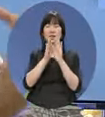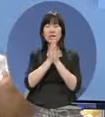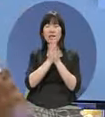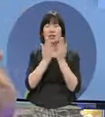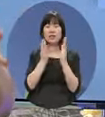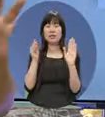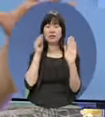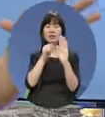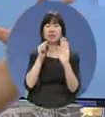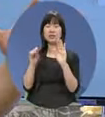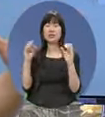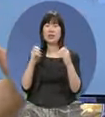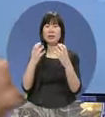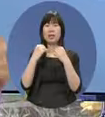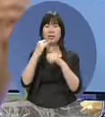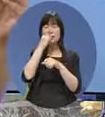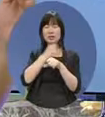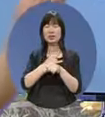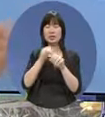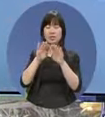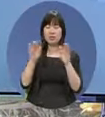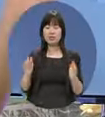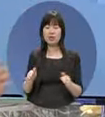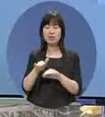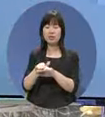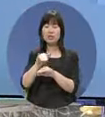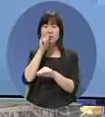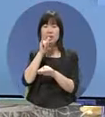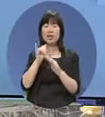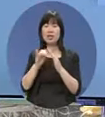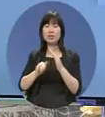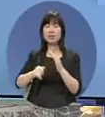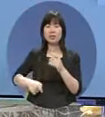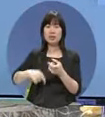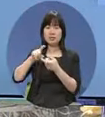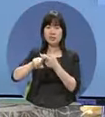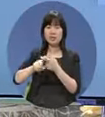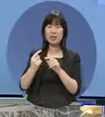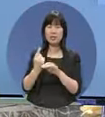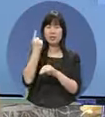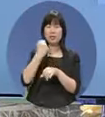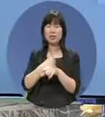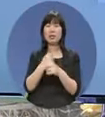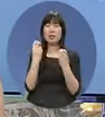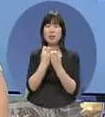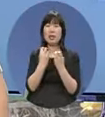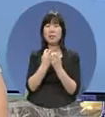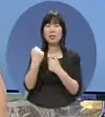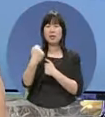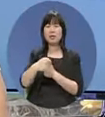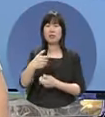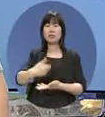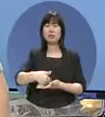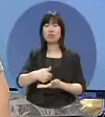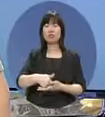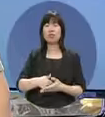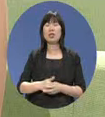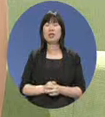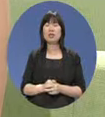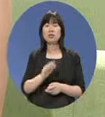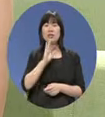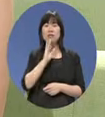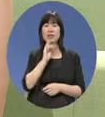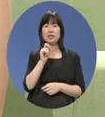대화를 많이 나눌 수 있게 뭐 테이블을 놓고 뭐 이런데 가족 친밀감을 높이는 그런 팁 방법 같은 좀 알려주시겠어요? 정말